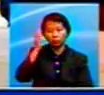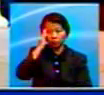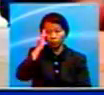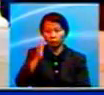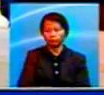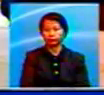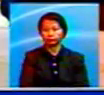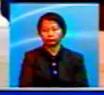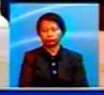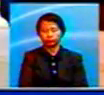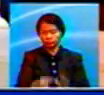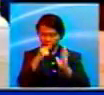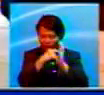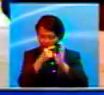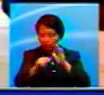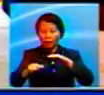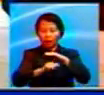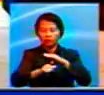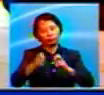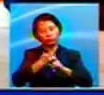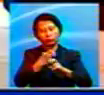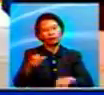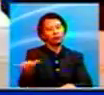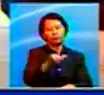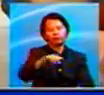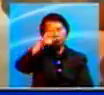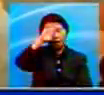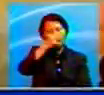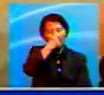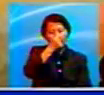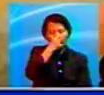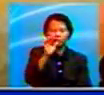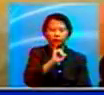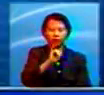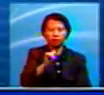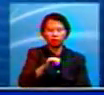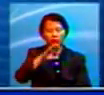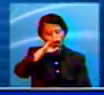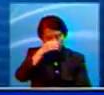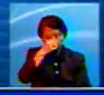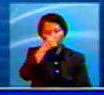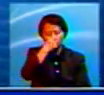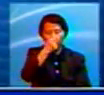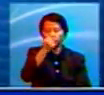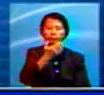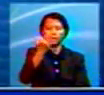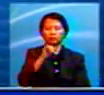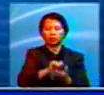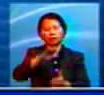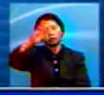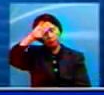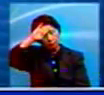Simptom asasnya itu yang susah sebab simptom asasnya sama macam influenza, macam common cold. Yang biasanya ialah